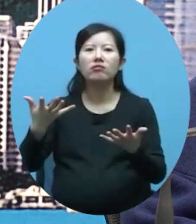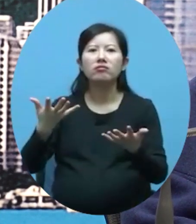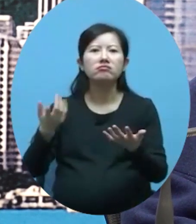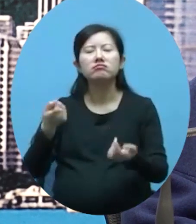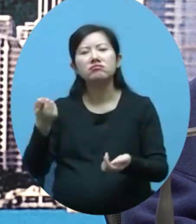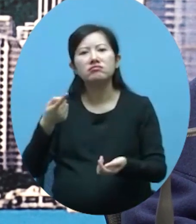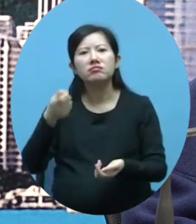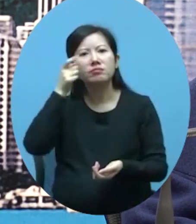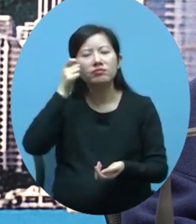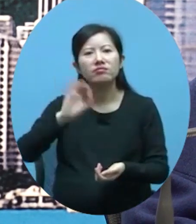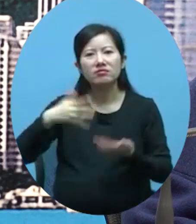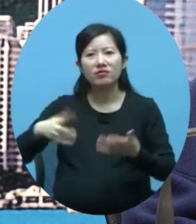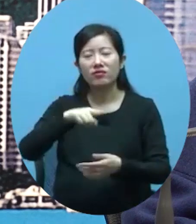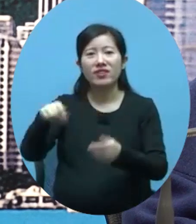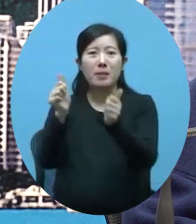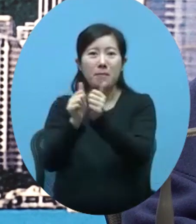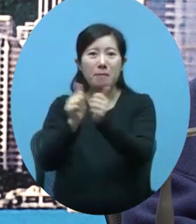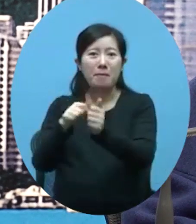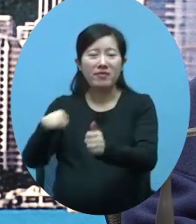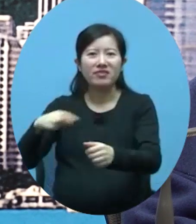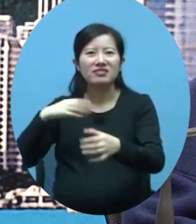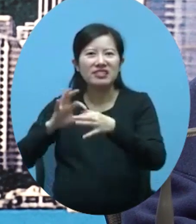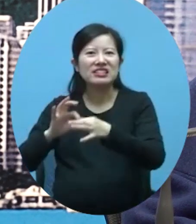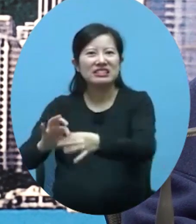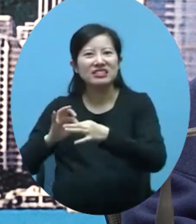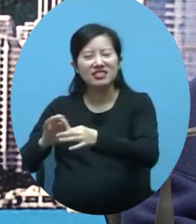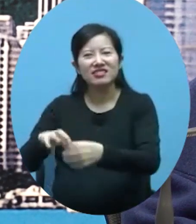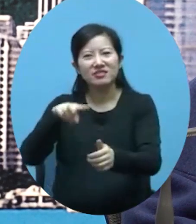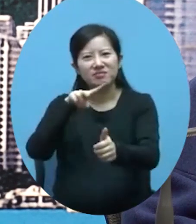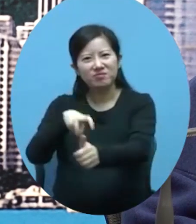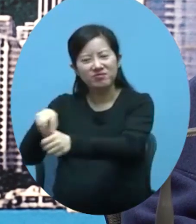着他的朋友看看有没有什么病症或者